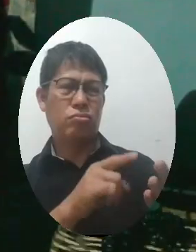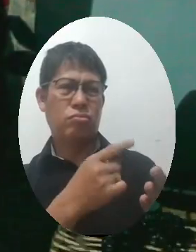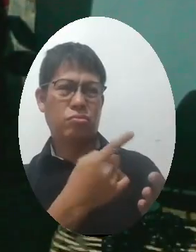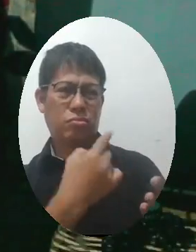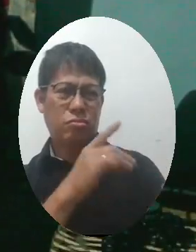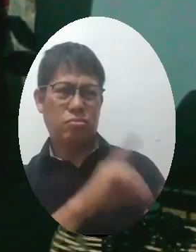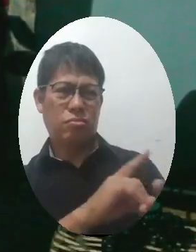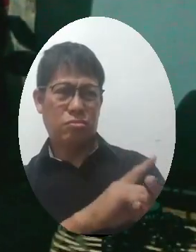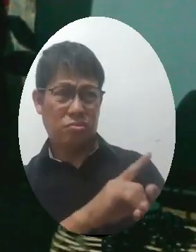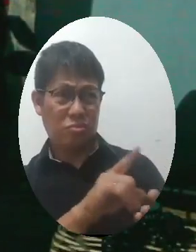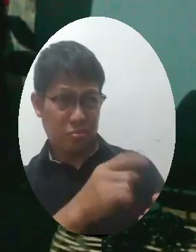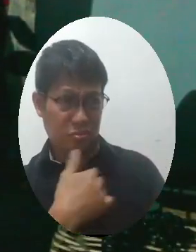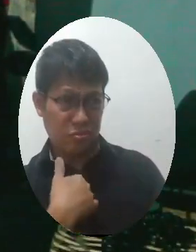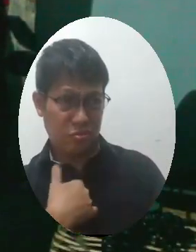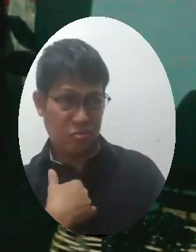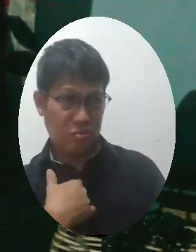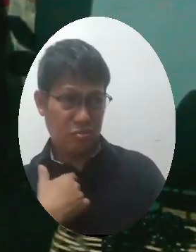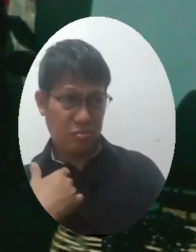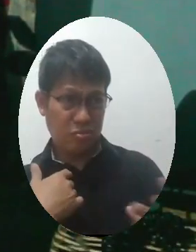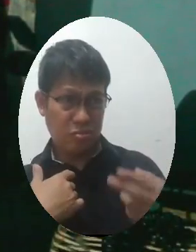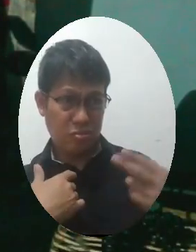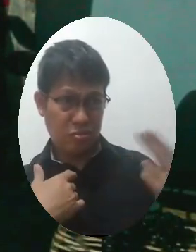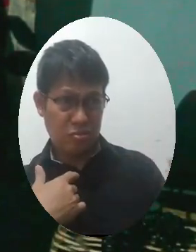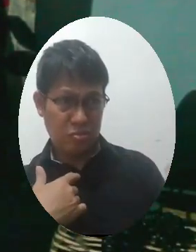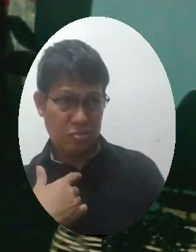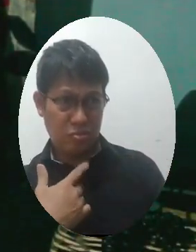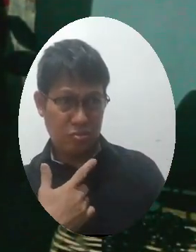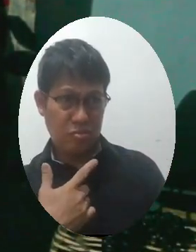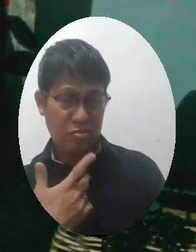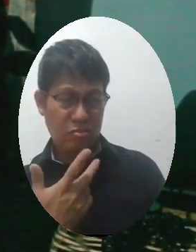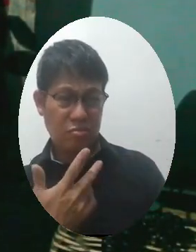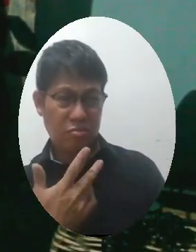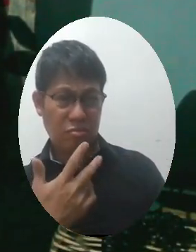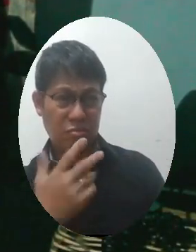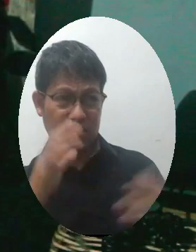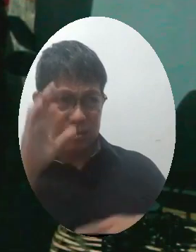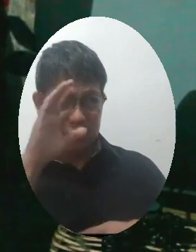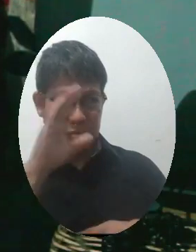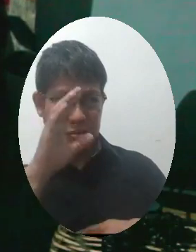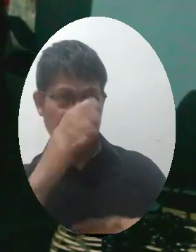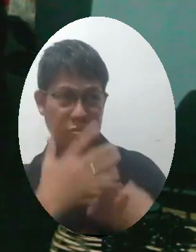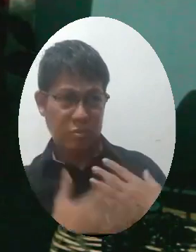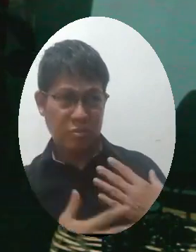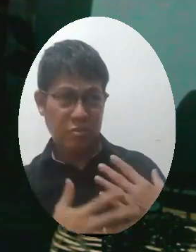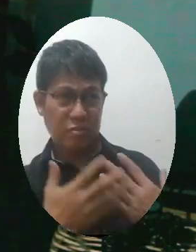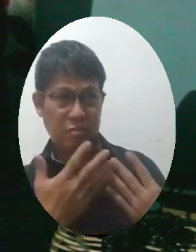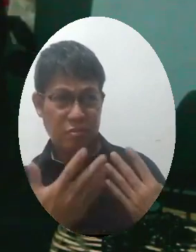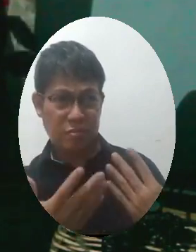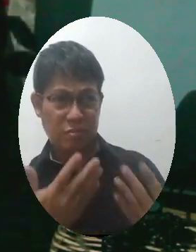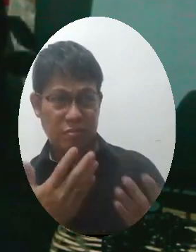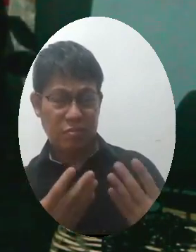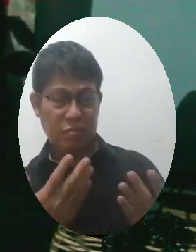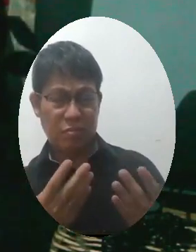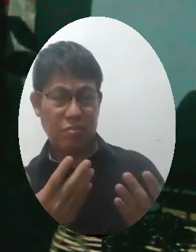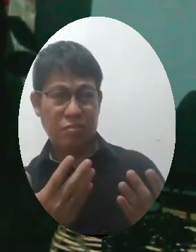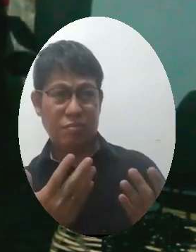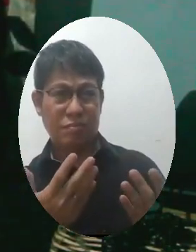tinanong ako ng doktor kung meron ba kaming lahi na may cancer sa dugo. Kasi yun doon yung